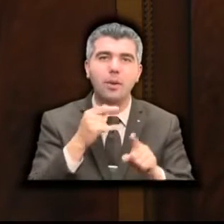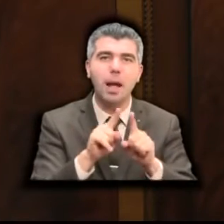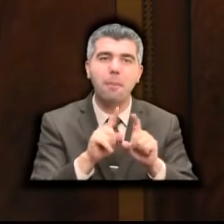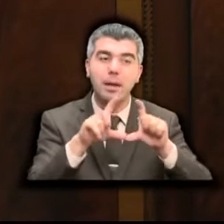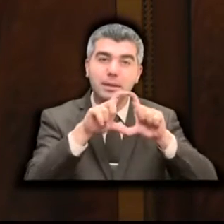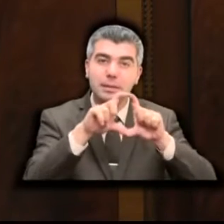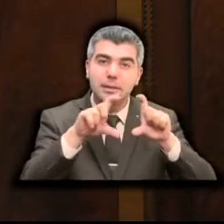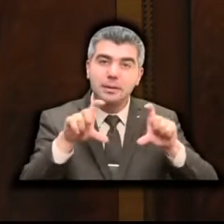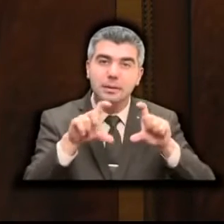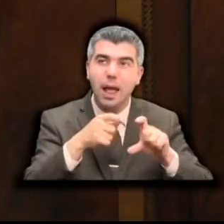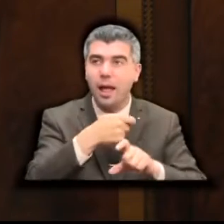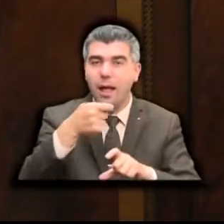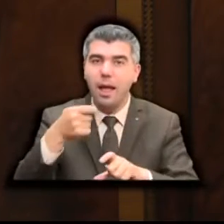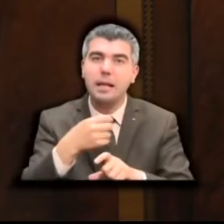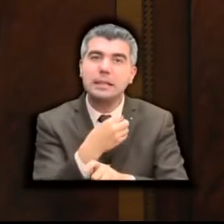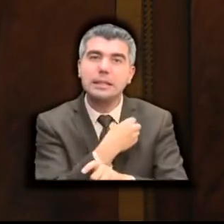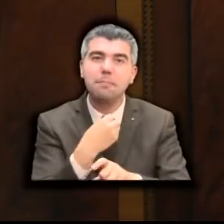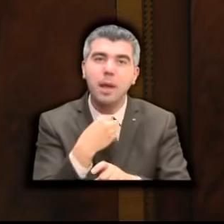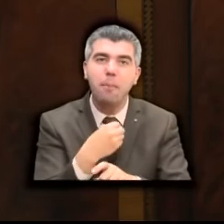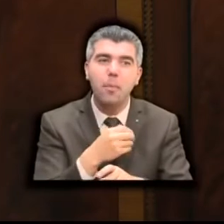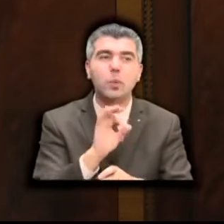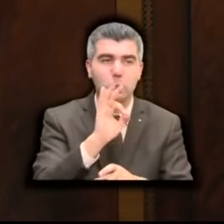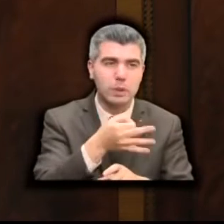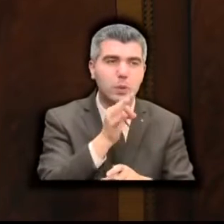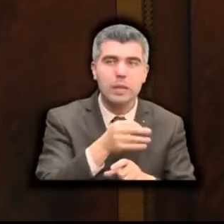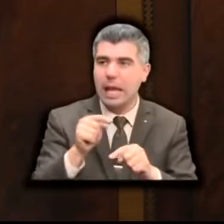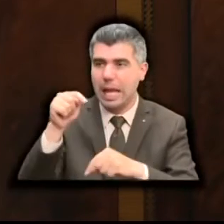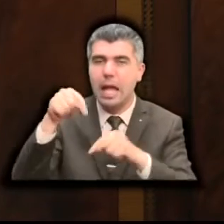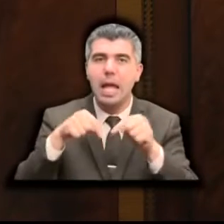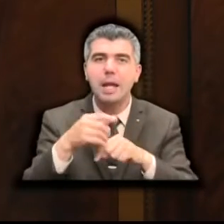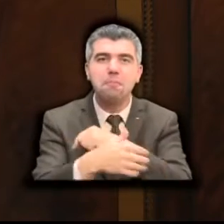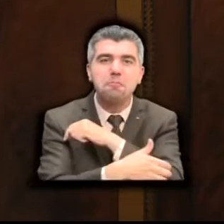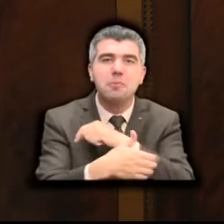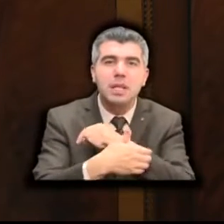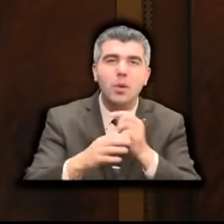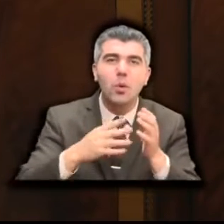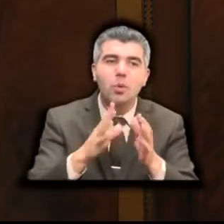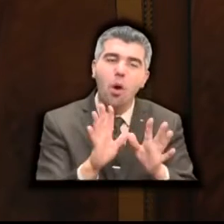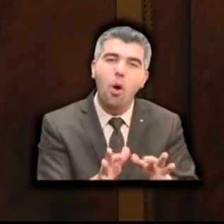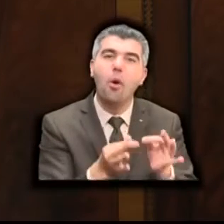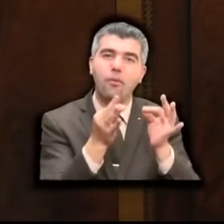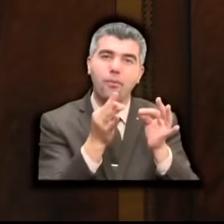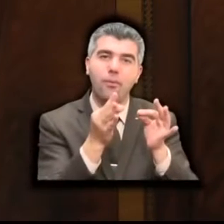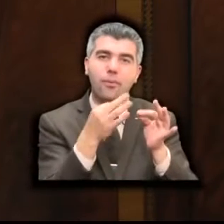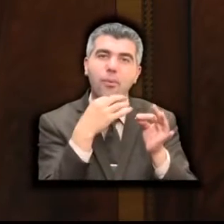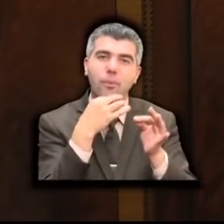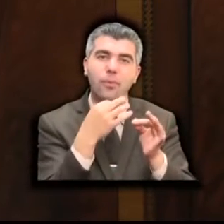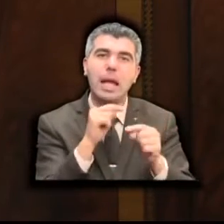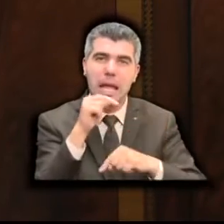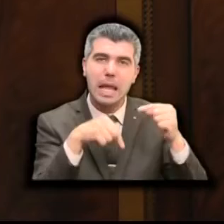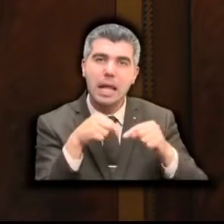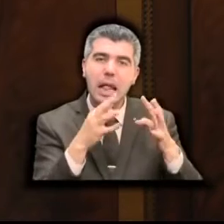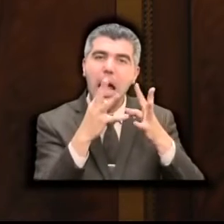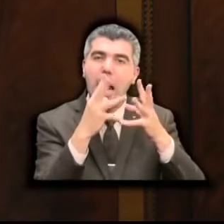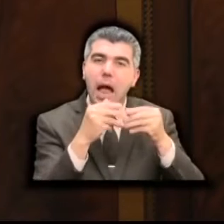قد أسدى خدمات جليلة لفئة اجتماعية عريضة. وهنا نبدي بعض الملاحظات حفاظا على استدامة هذا النظام